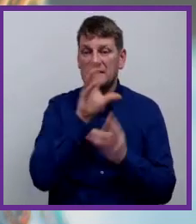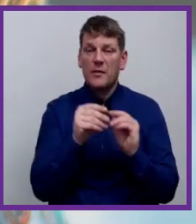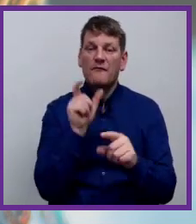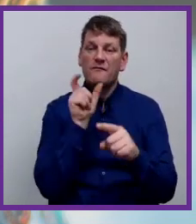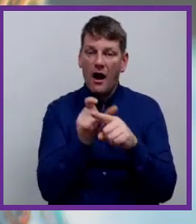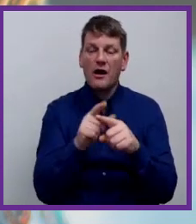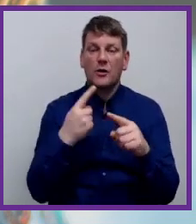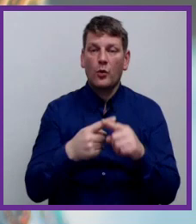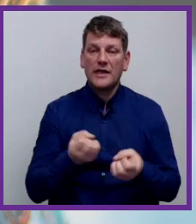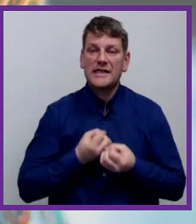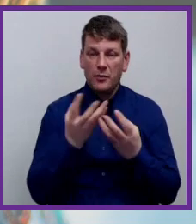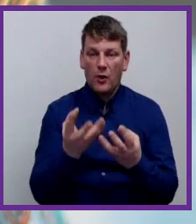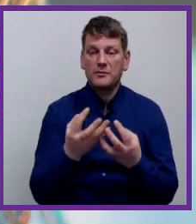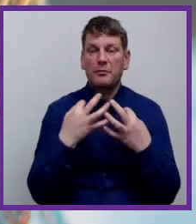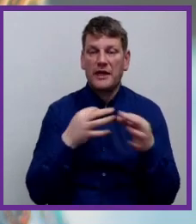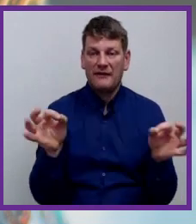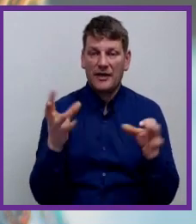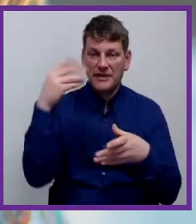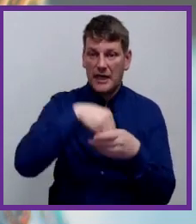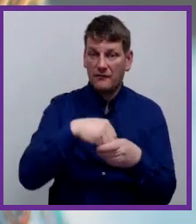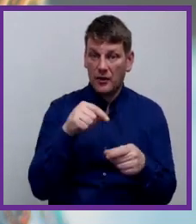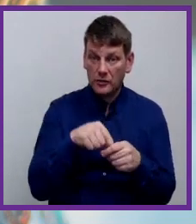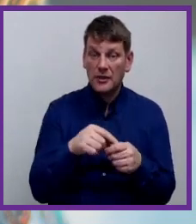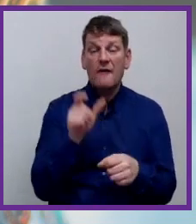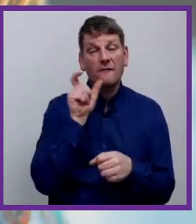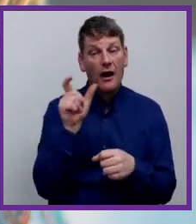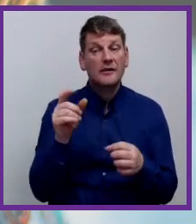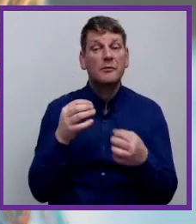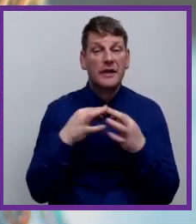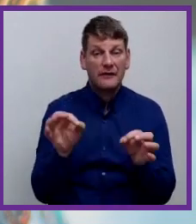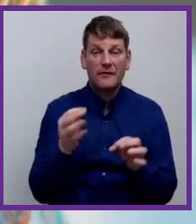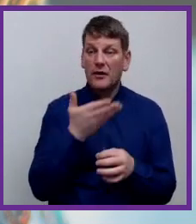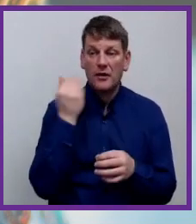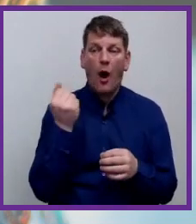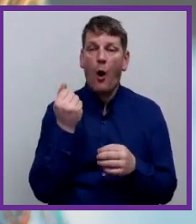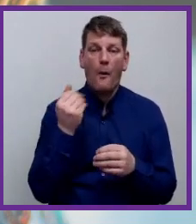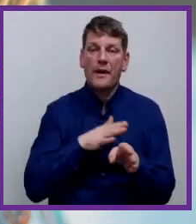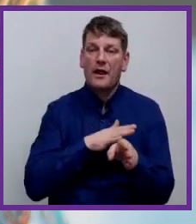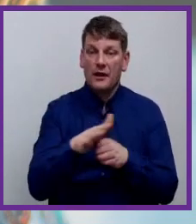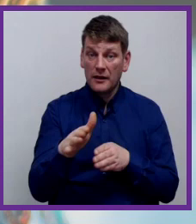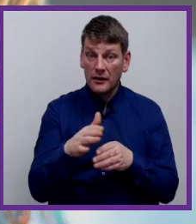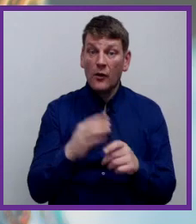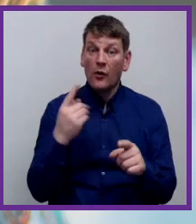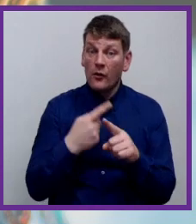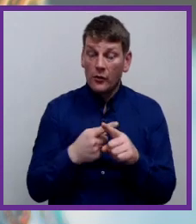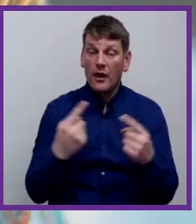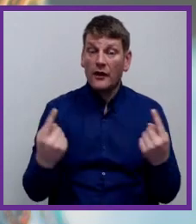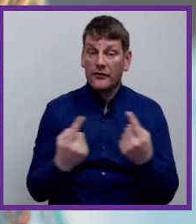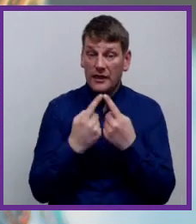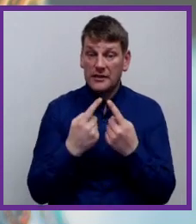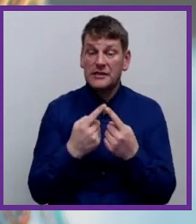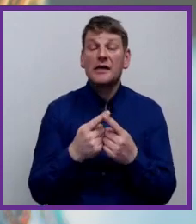un izpausmes brīvības ietvaros. Taču vārdu brīvība nav absolūta, un attiecīgi